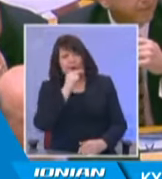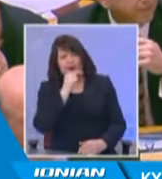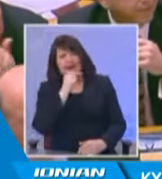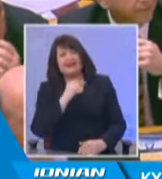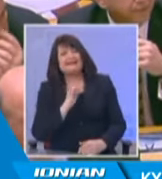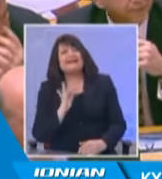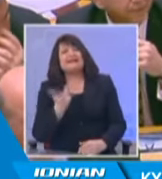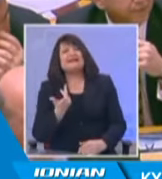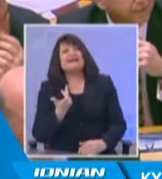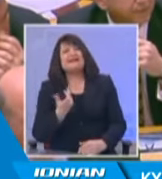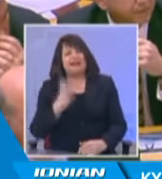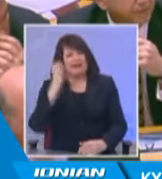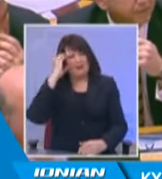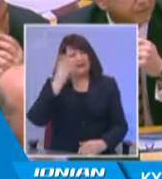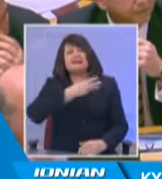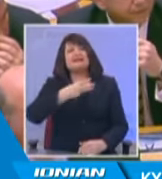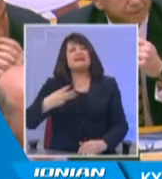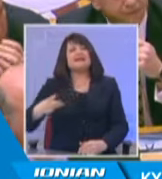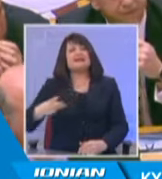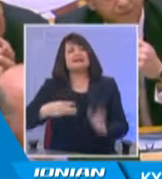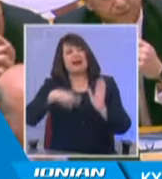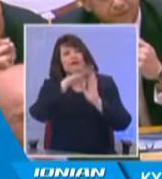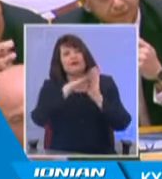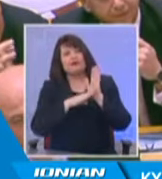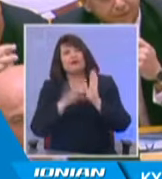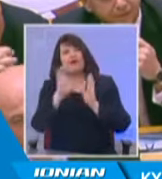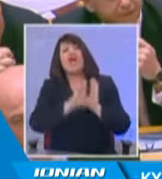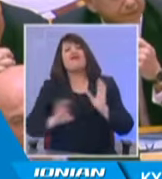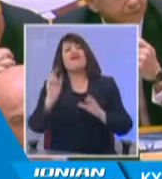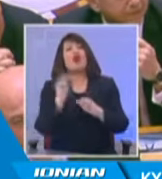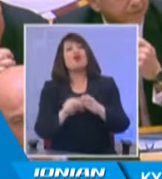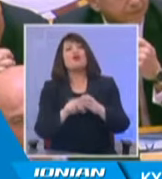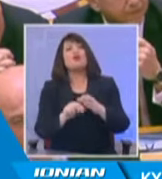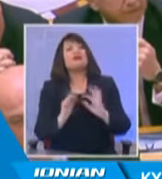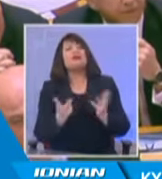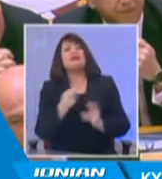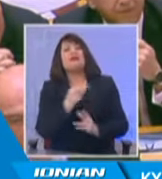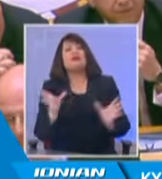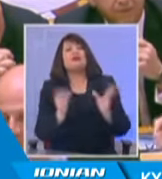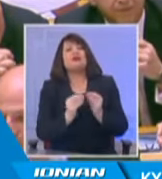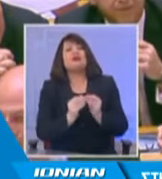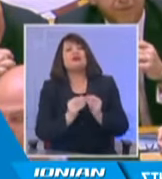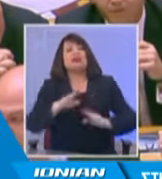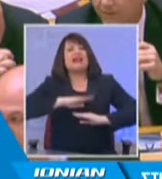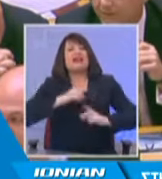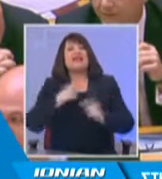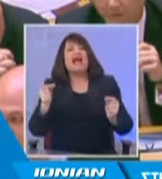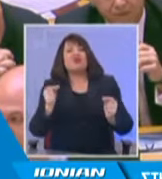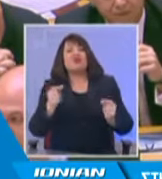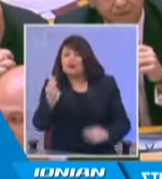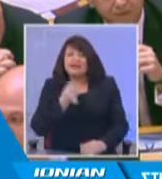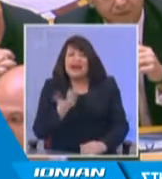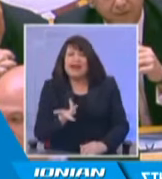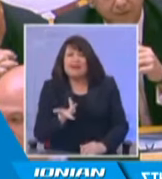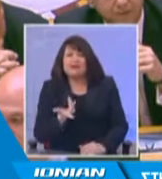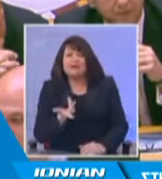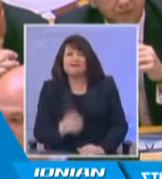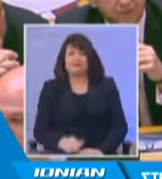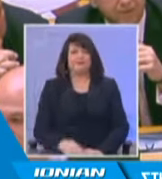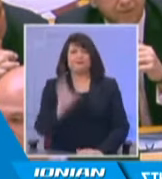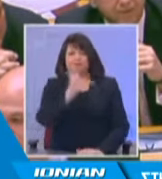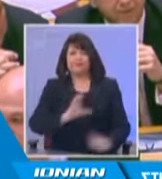η διακήρυξη του ΣΥΡΙΖΑ για τις ευρωεκλογές σχετικά με το ρόλο του ΝΑΤΟ. Ότι η Ευρωπαϊκή